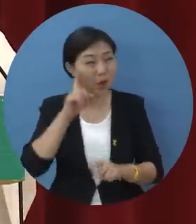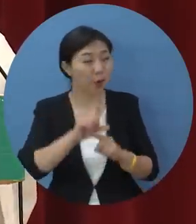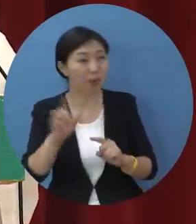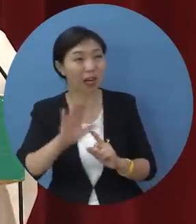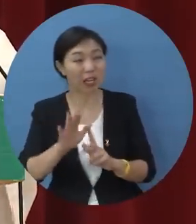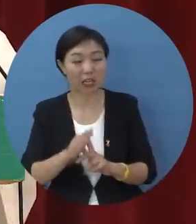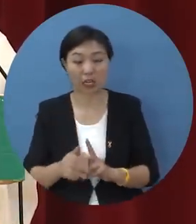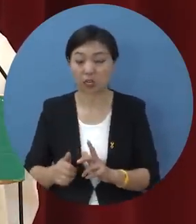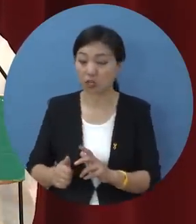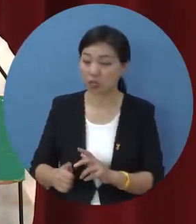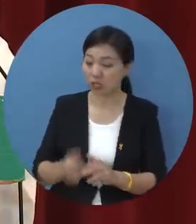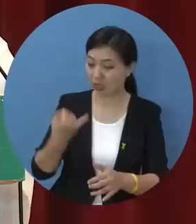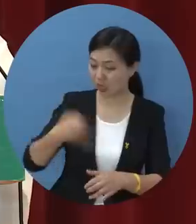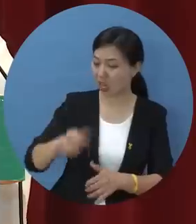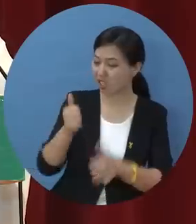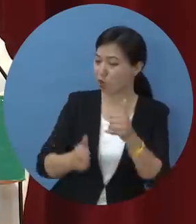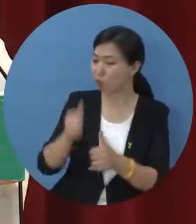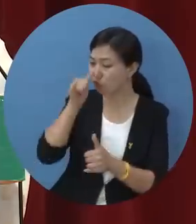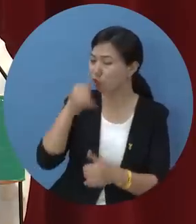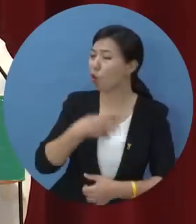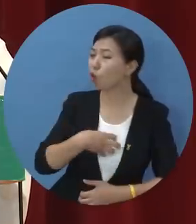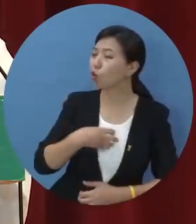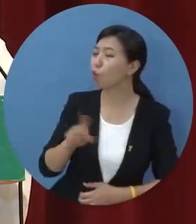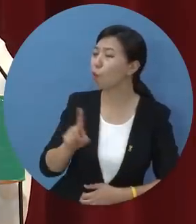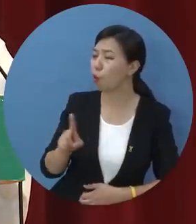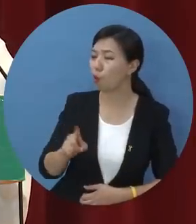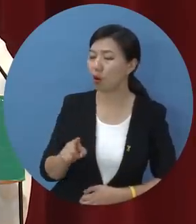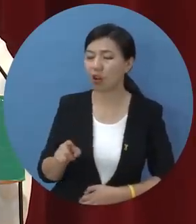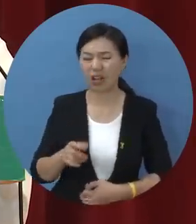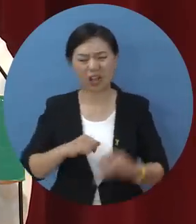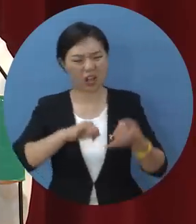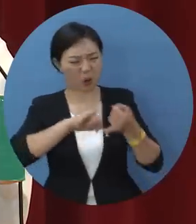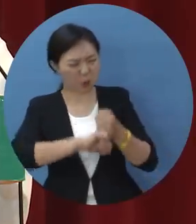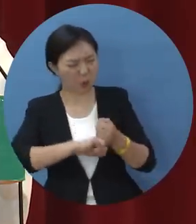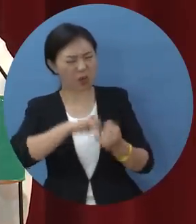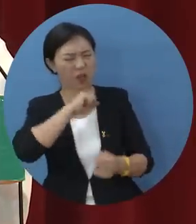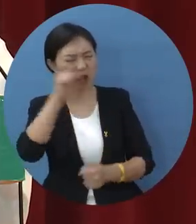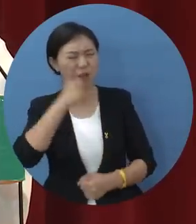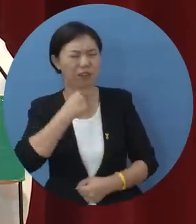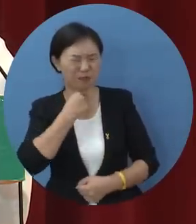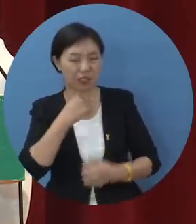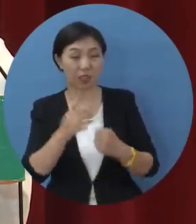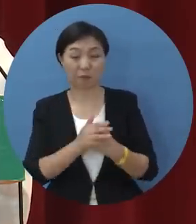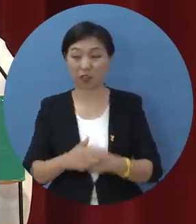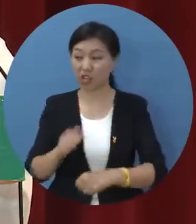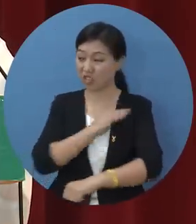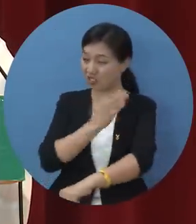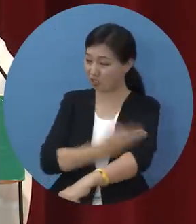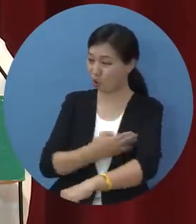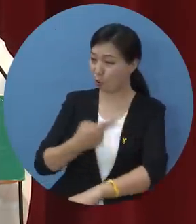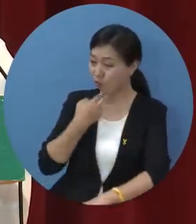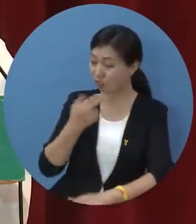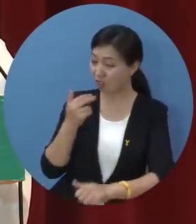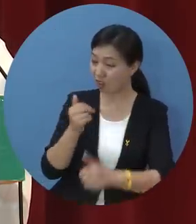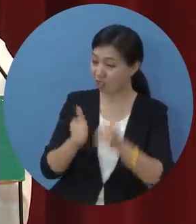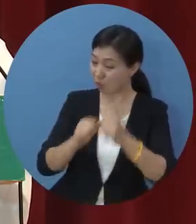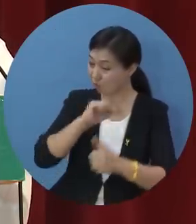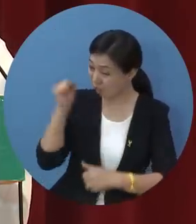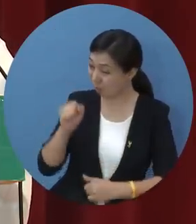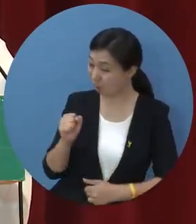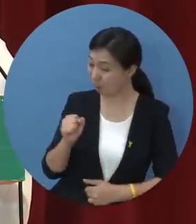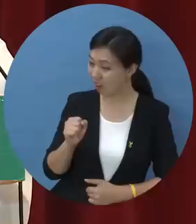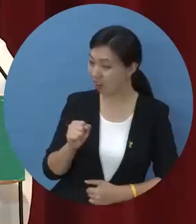아니 시험을 치는데 왜 그게 걱정이냐 이 말이에요. 아, 그래도 꼭 합격을 했으면 좋겠다 싶은 이유가 실력이 나오죠. 없는데도 합격을 해야 돼요.